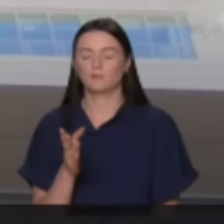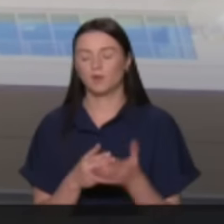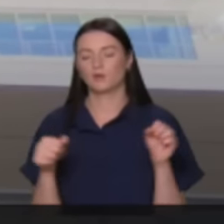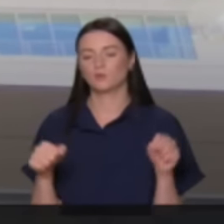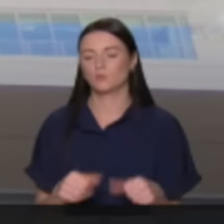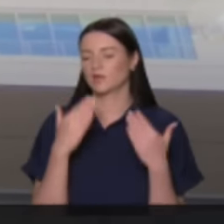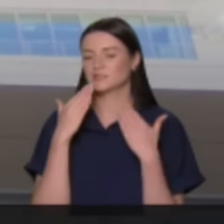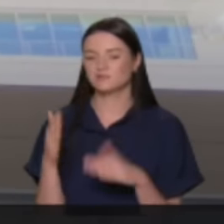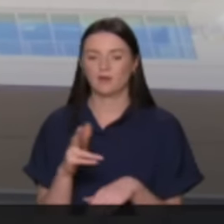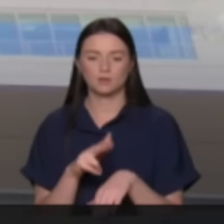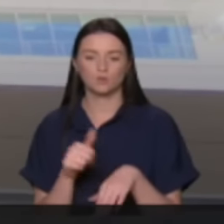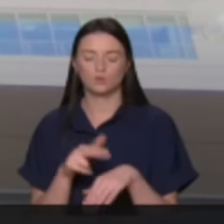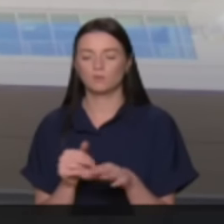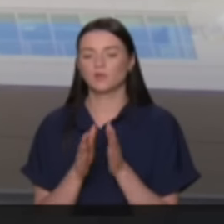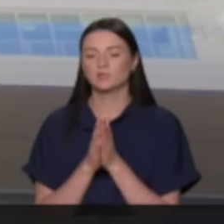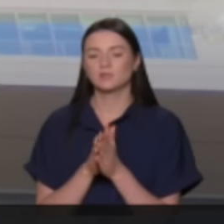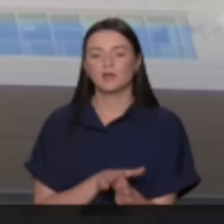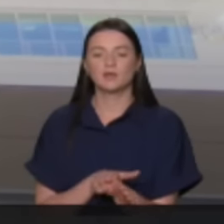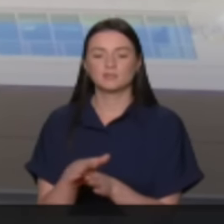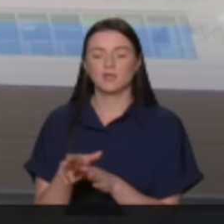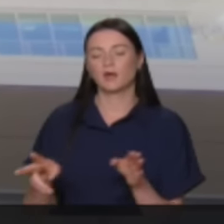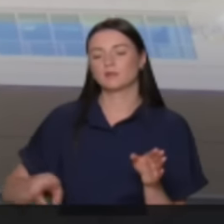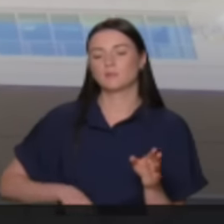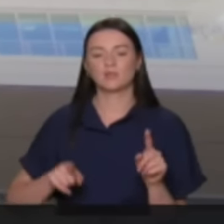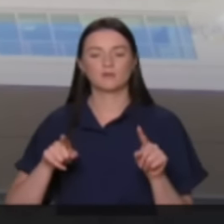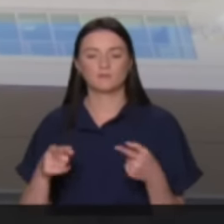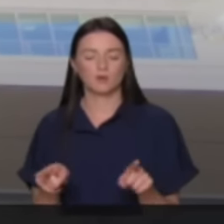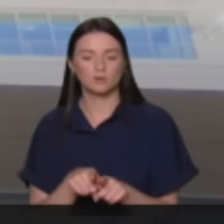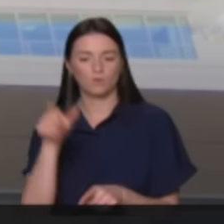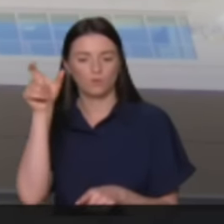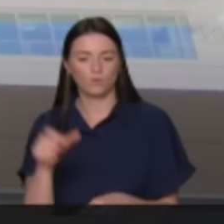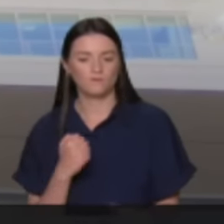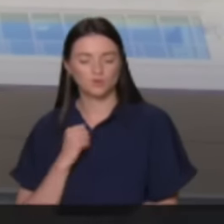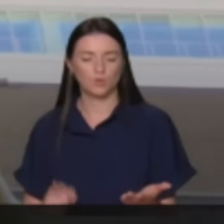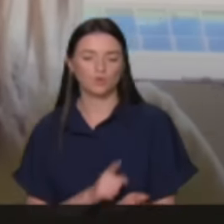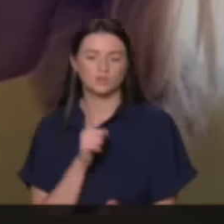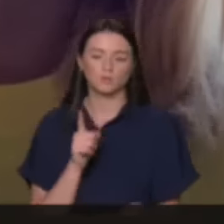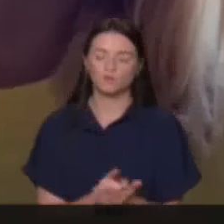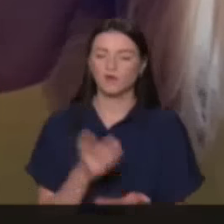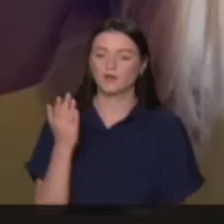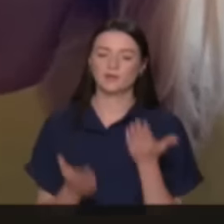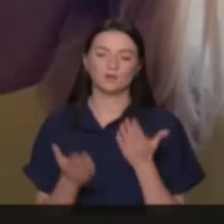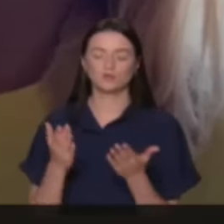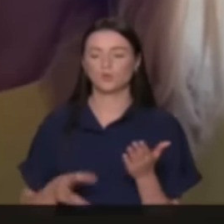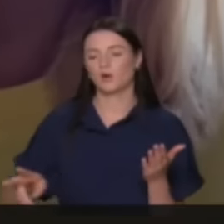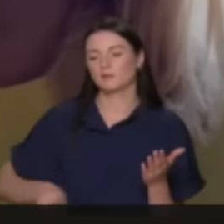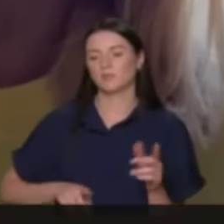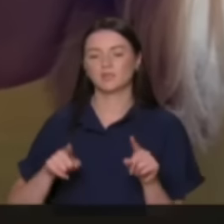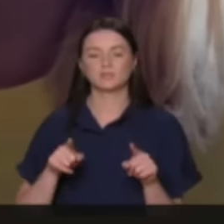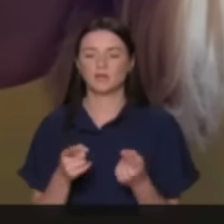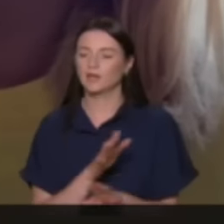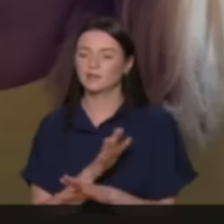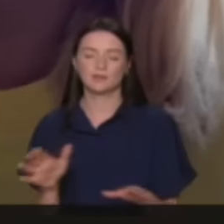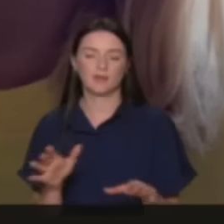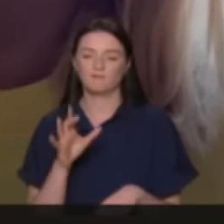до відділу поліції з проханням здійснити адміністративне затримання такого військовозобов'язаного. Якщо адміністративне затримання не